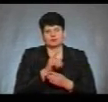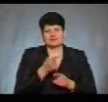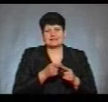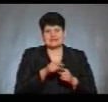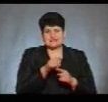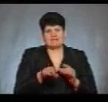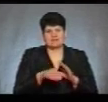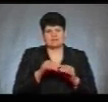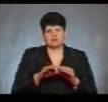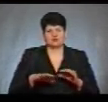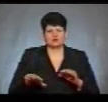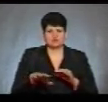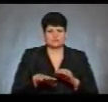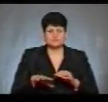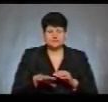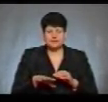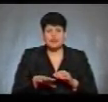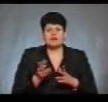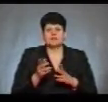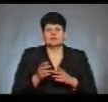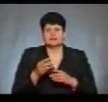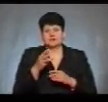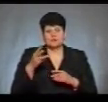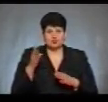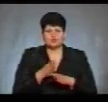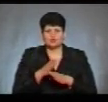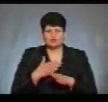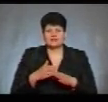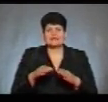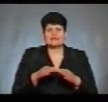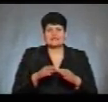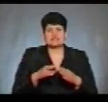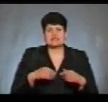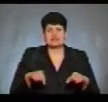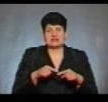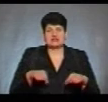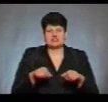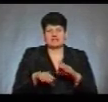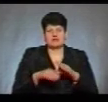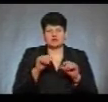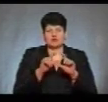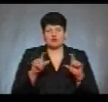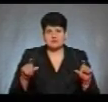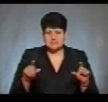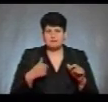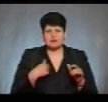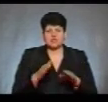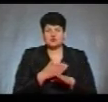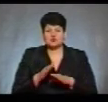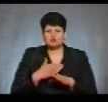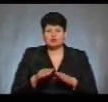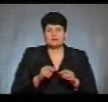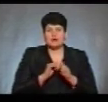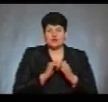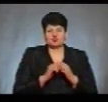дільницю. На третьому поверсі упаковки сортують по дільничних виборчих комісіях. Ми їх сортуємо по кожній дільниці,